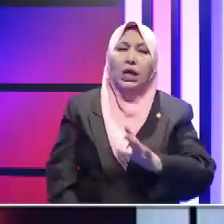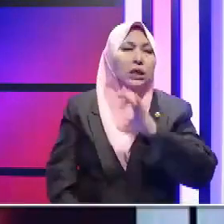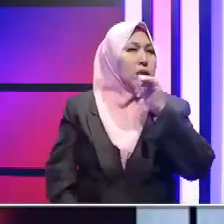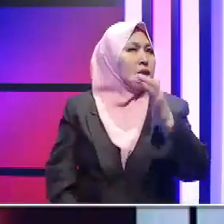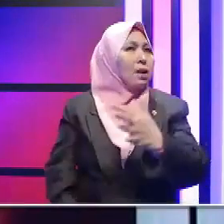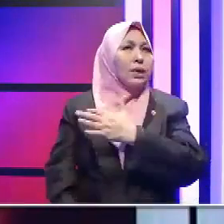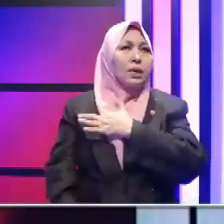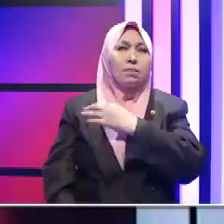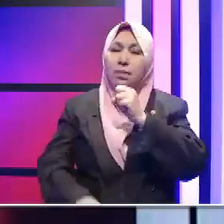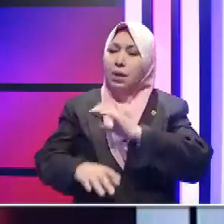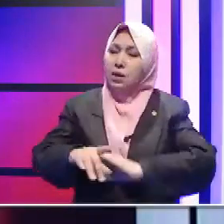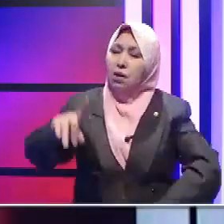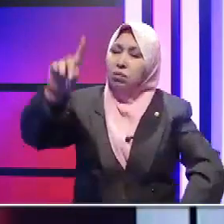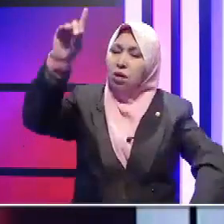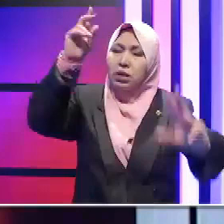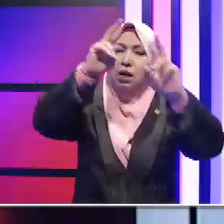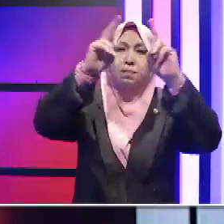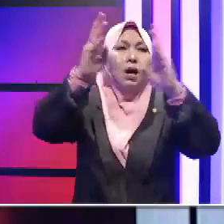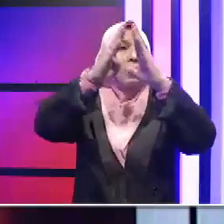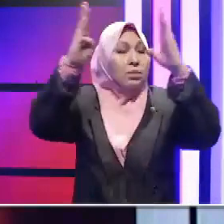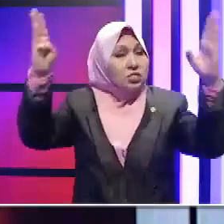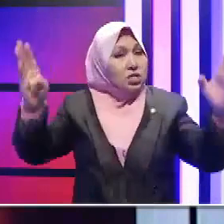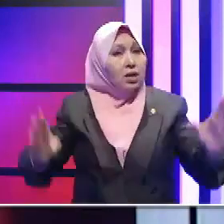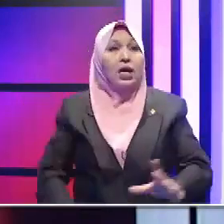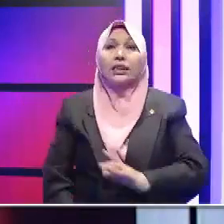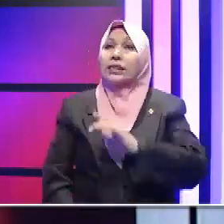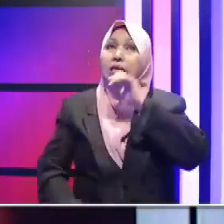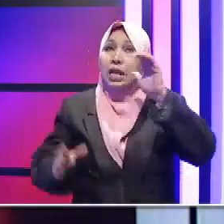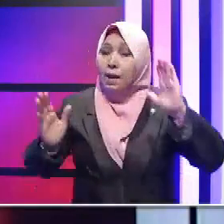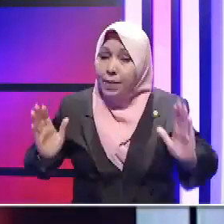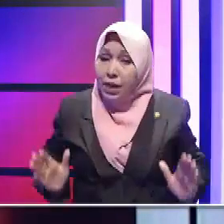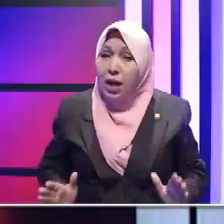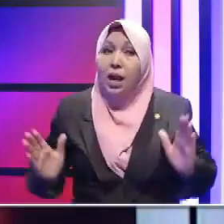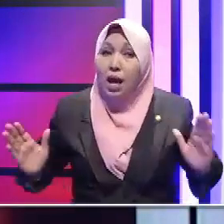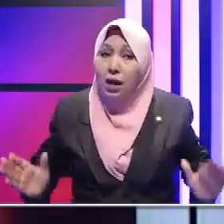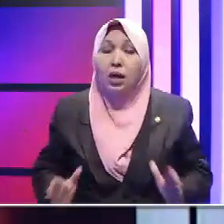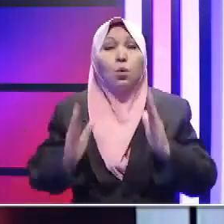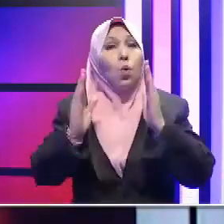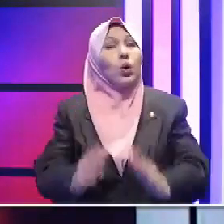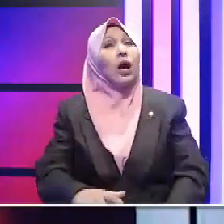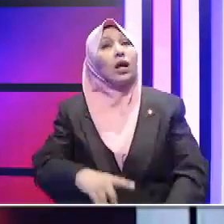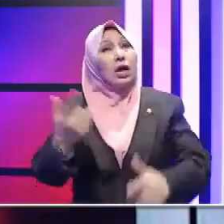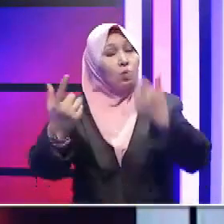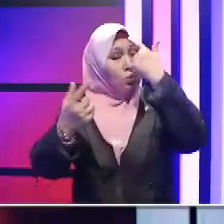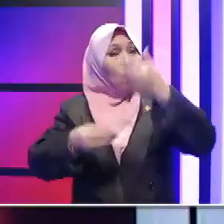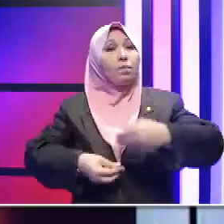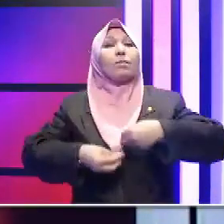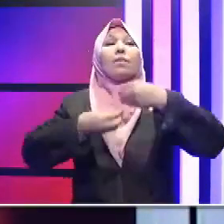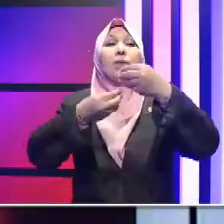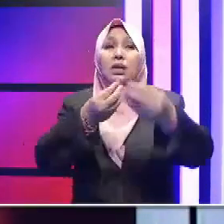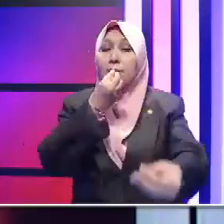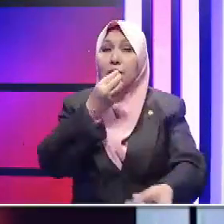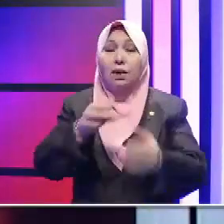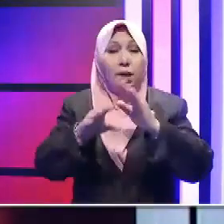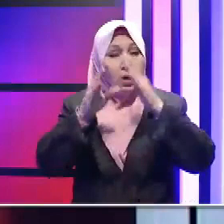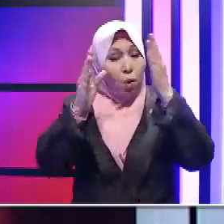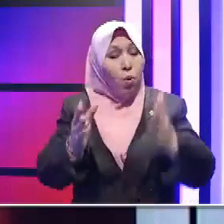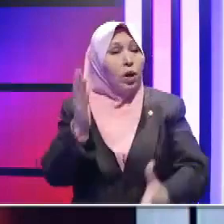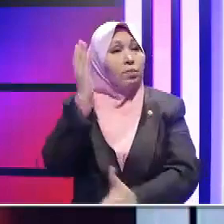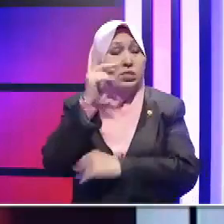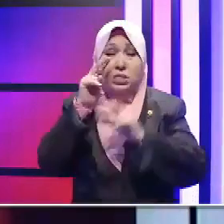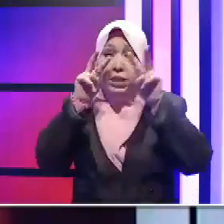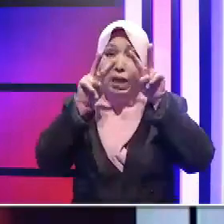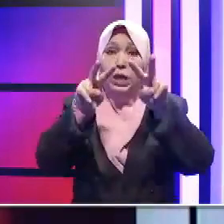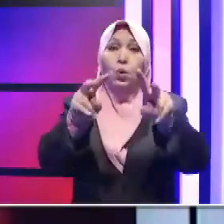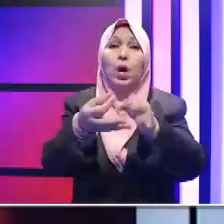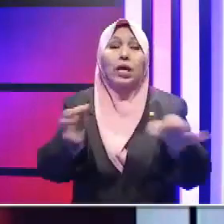kepada Allah yang mahabesar dan dia juga tidak mendorong orang lain untuk memberi makan kepada orang miskin perhatikan ayat